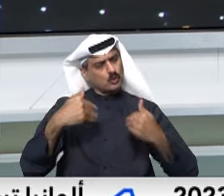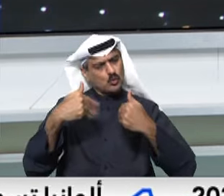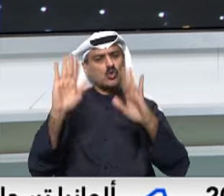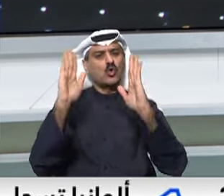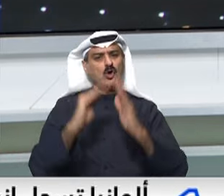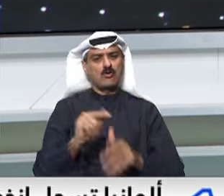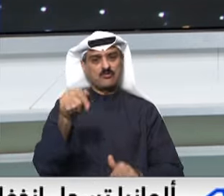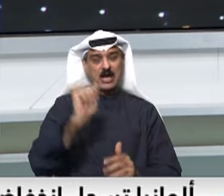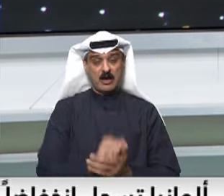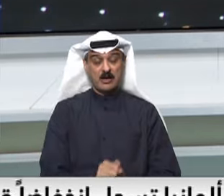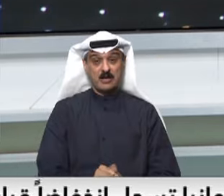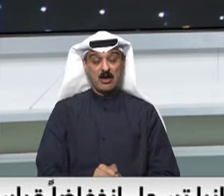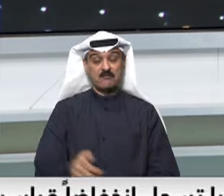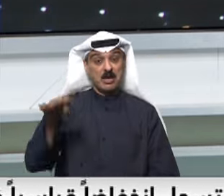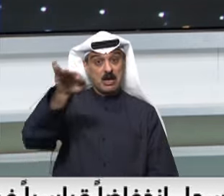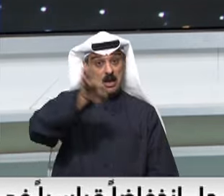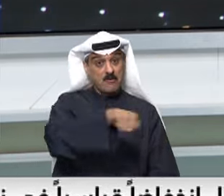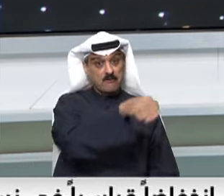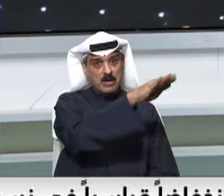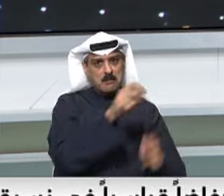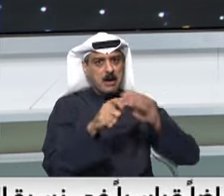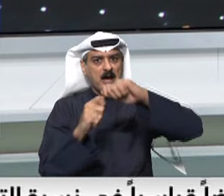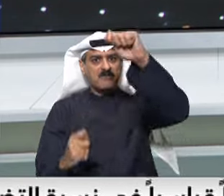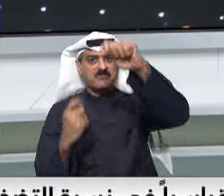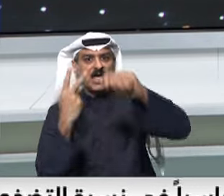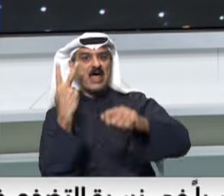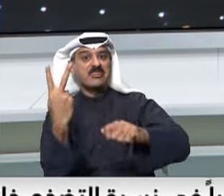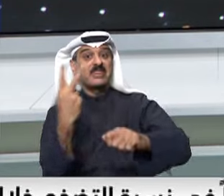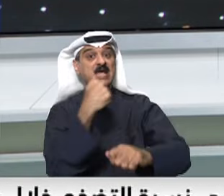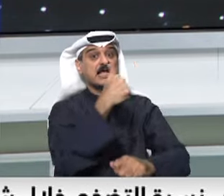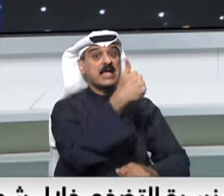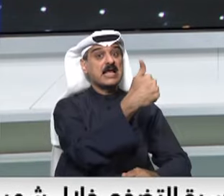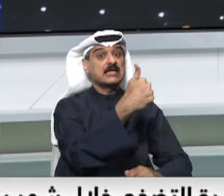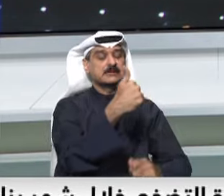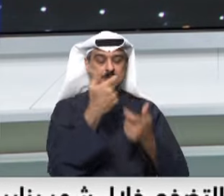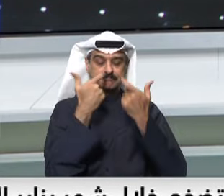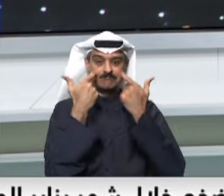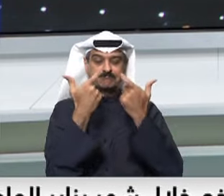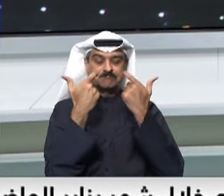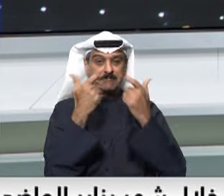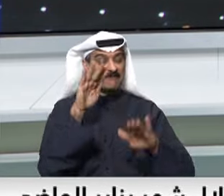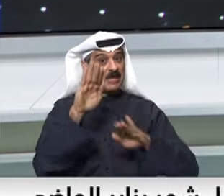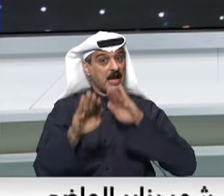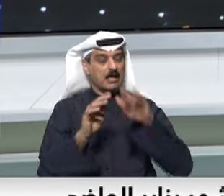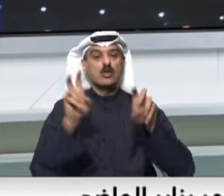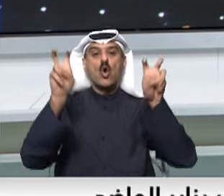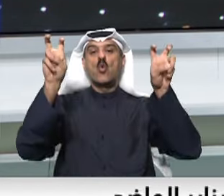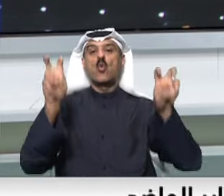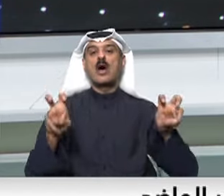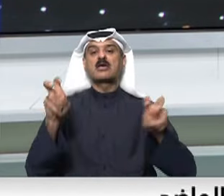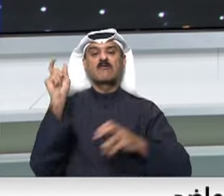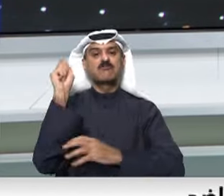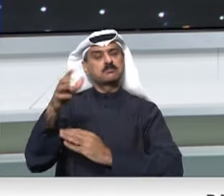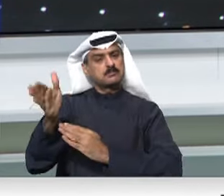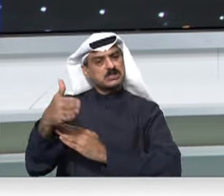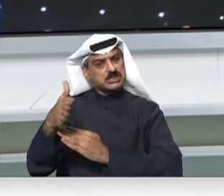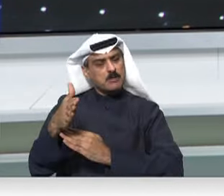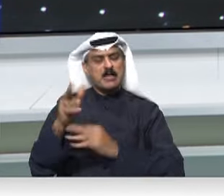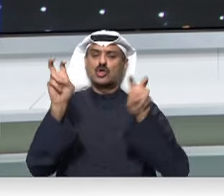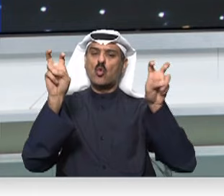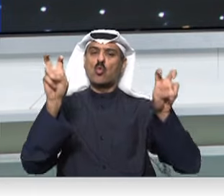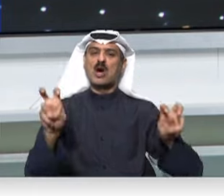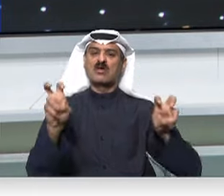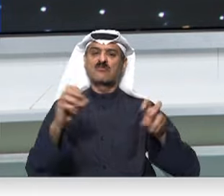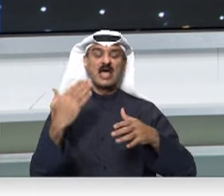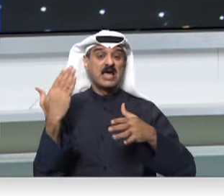عالي ما بين 2 إلى 6 أقدام بشكل عام. لذا مرتادي البحر والحداقة نأجل أي نشاط بحري، حالة جوية إن شاء الله